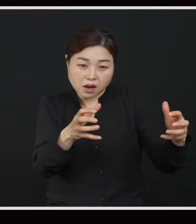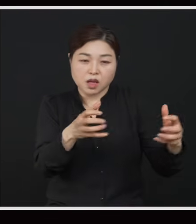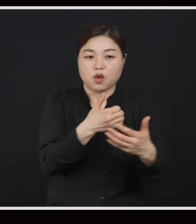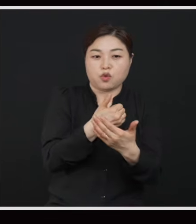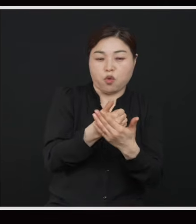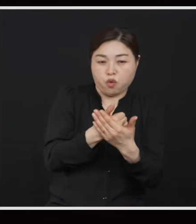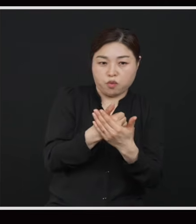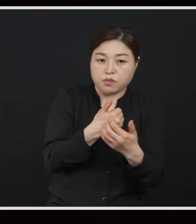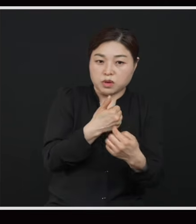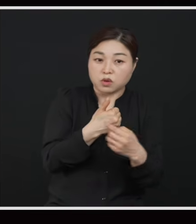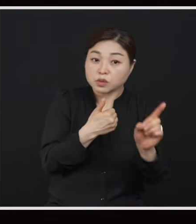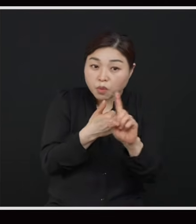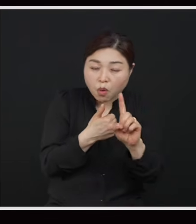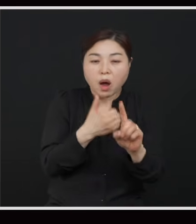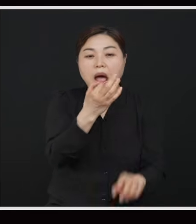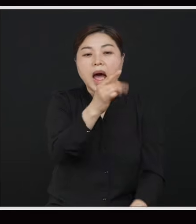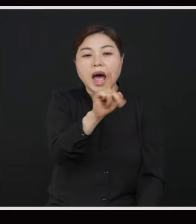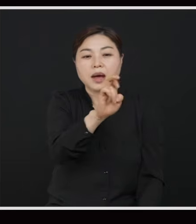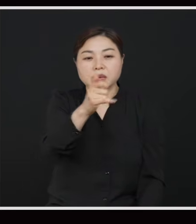효과를 내는 게